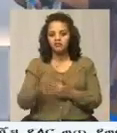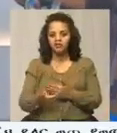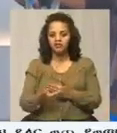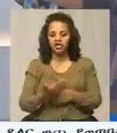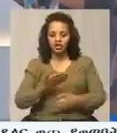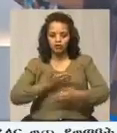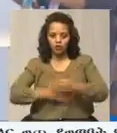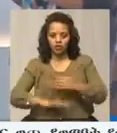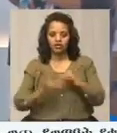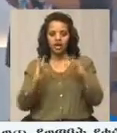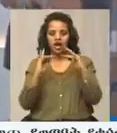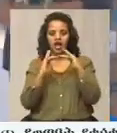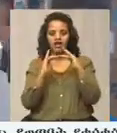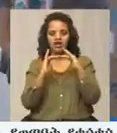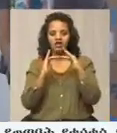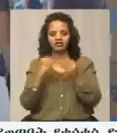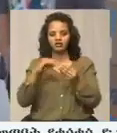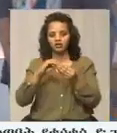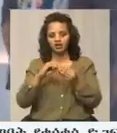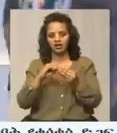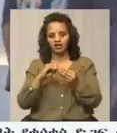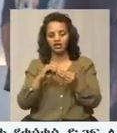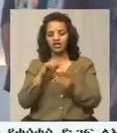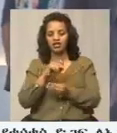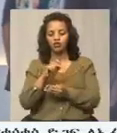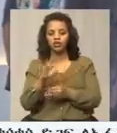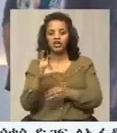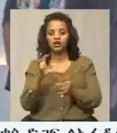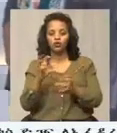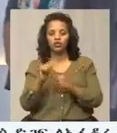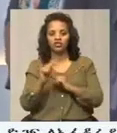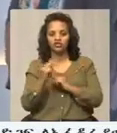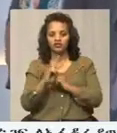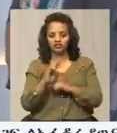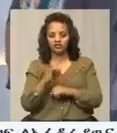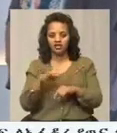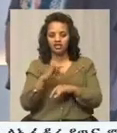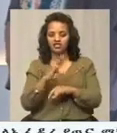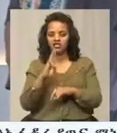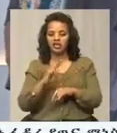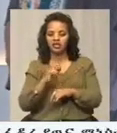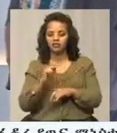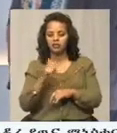የመውለጃ አልጋን ያካተተ ነው። ለደቡብ ሬዲዮና ቴሌቪዥን ዜና ሲሳይ ደበበ አዲስ አበባ።